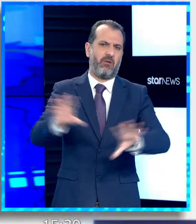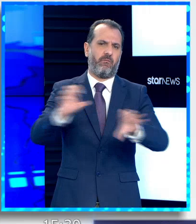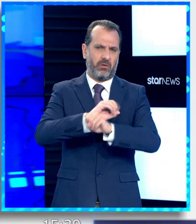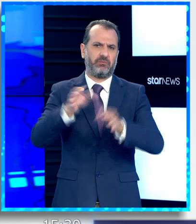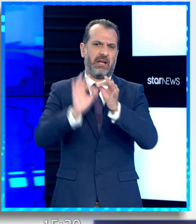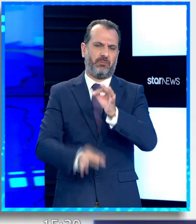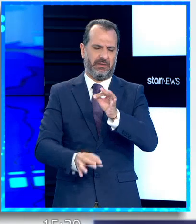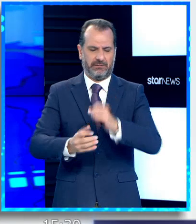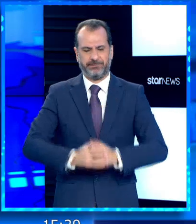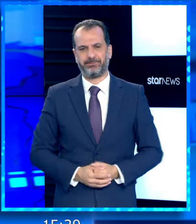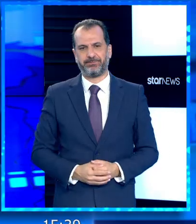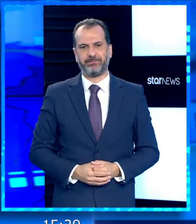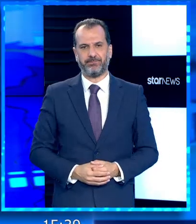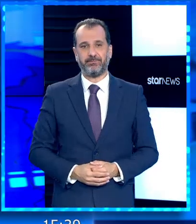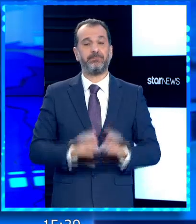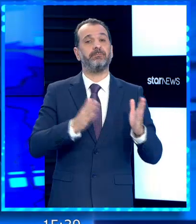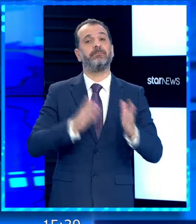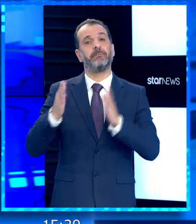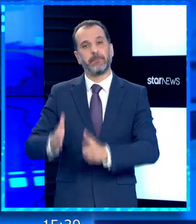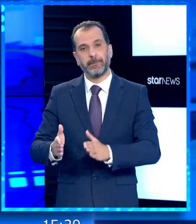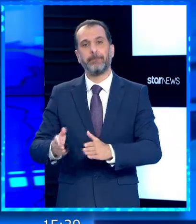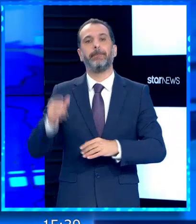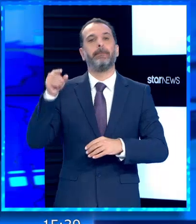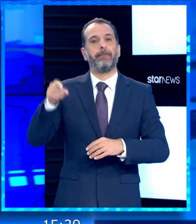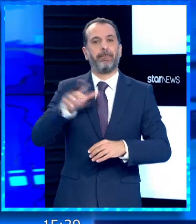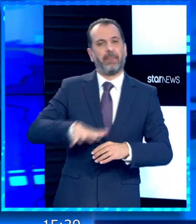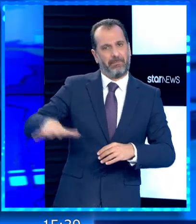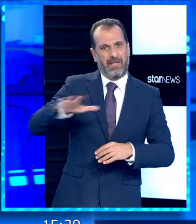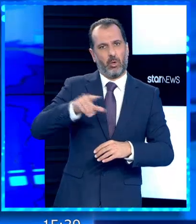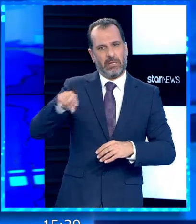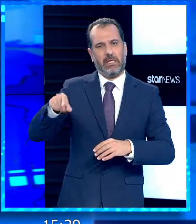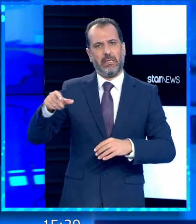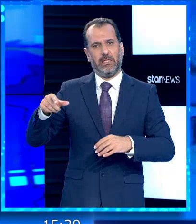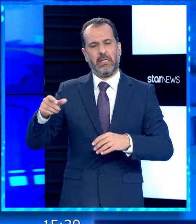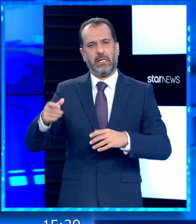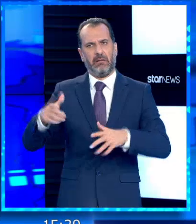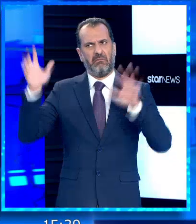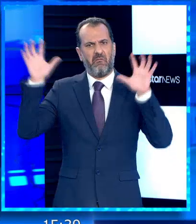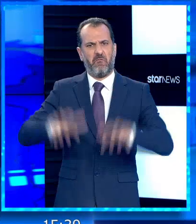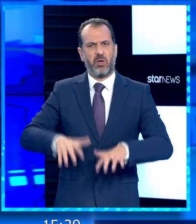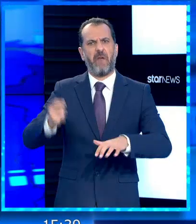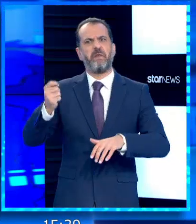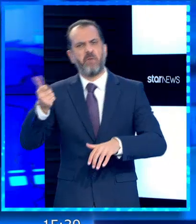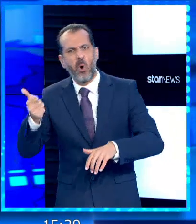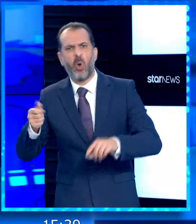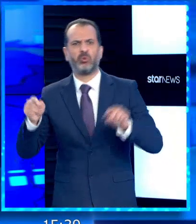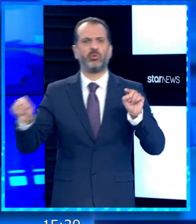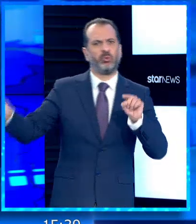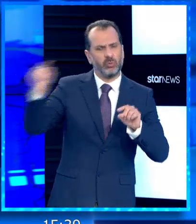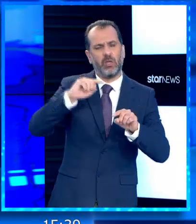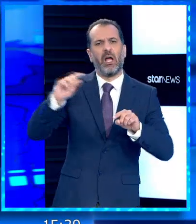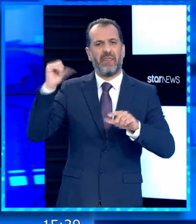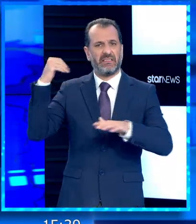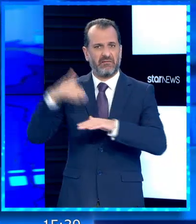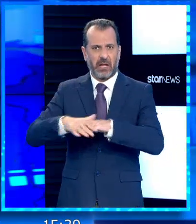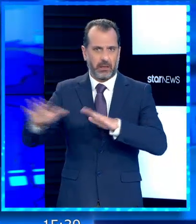αναλυτική ενημέρωση. Βιβλική, κυρίες και κύριοι, είναι η καταστροφή από τη Νέα Θεομηνία που έπληξε χθες το βράδυ το